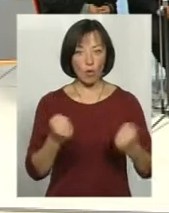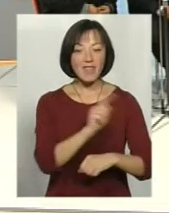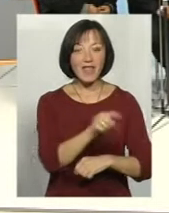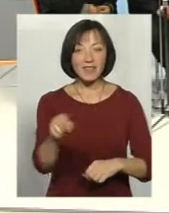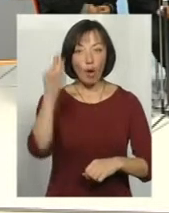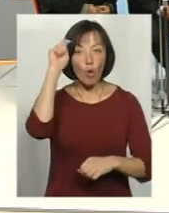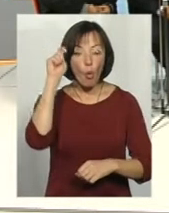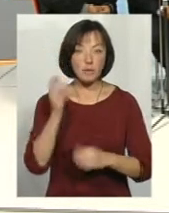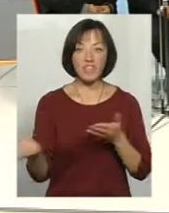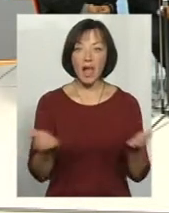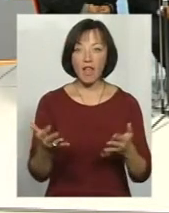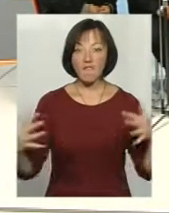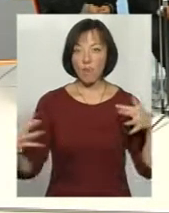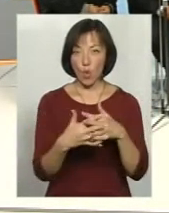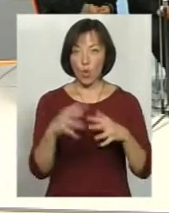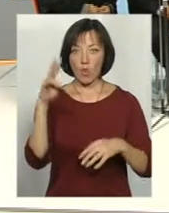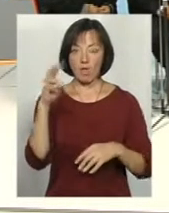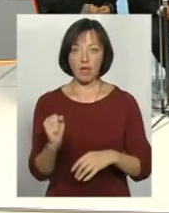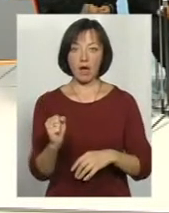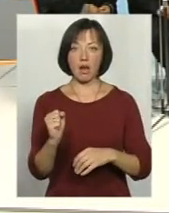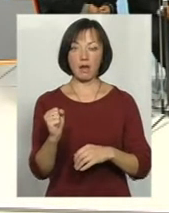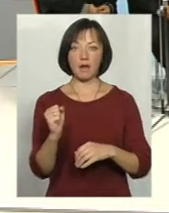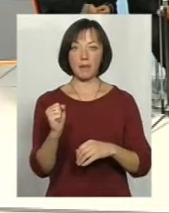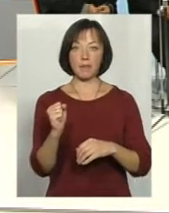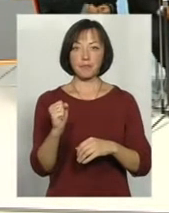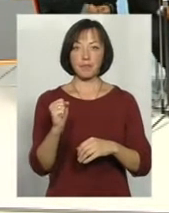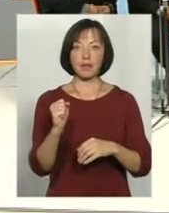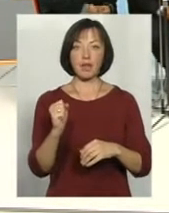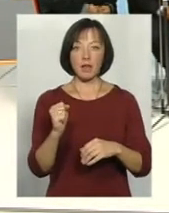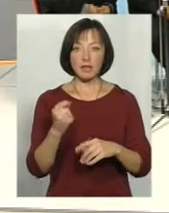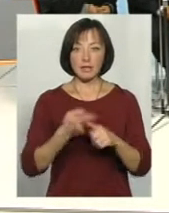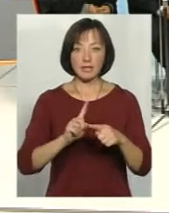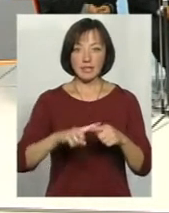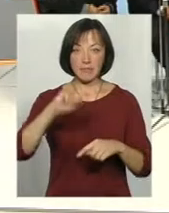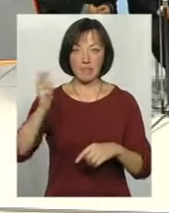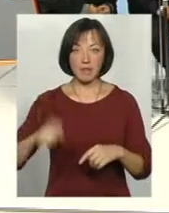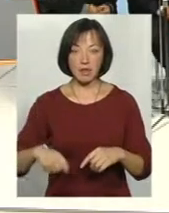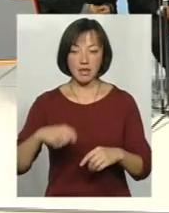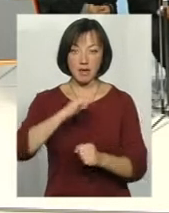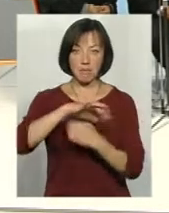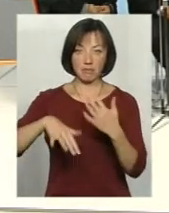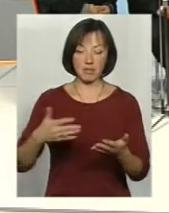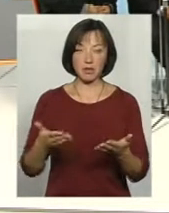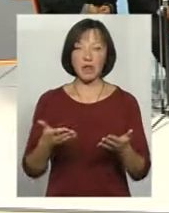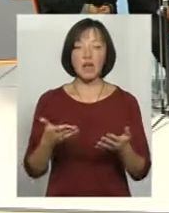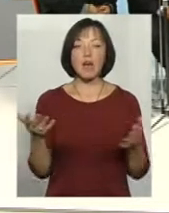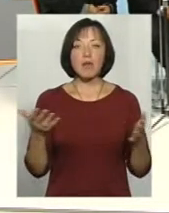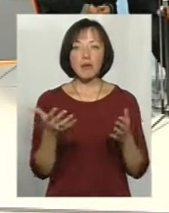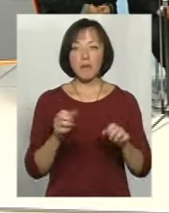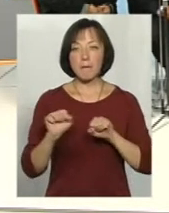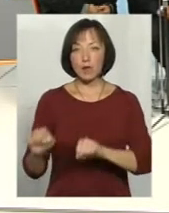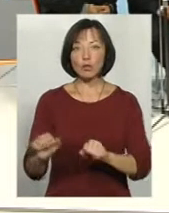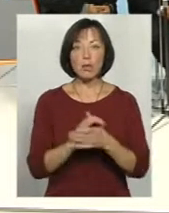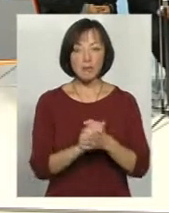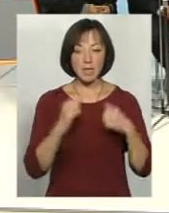які воюють на гібридній війні, які бережуть мир і спокій